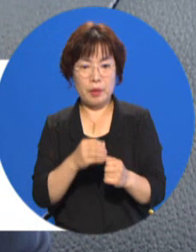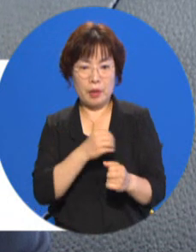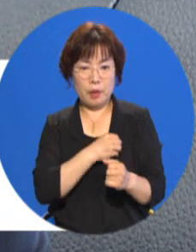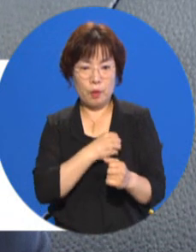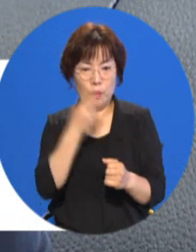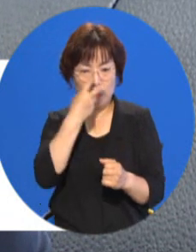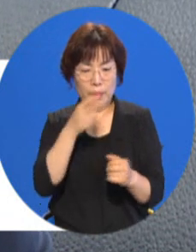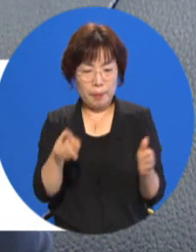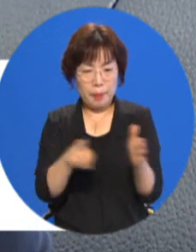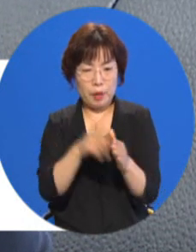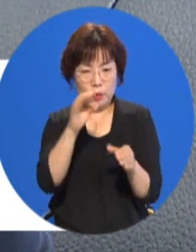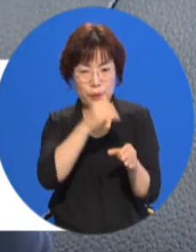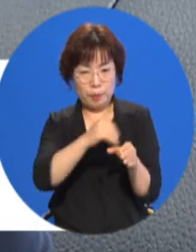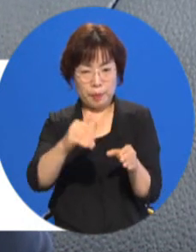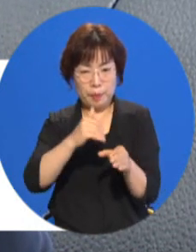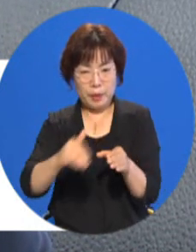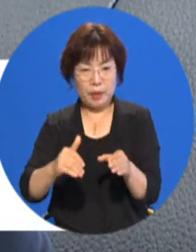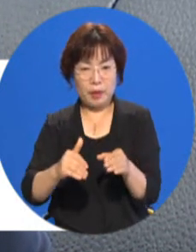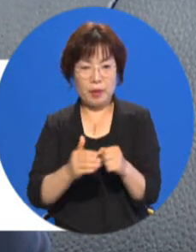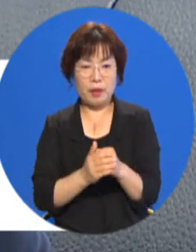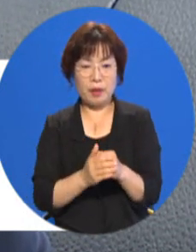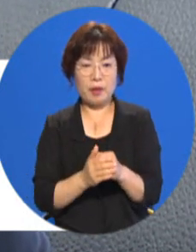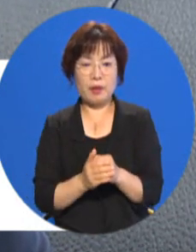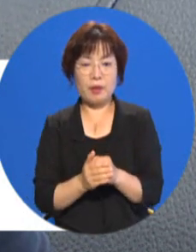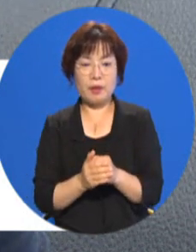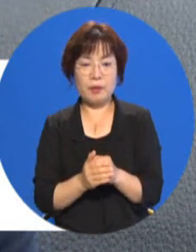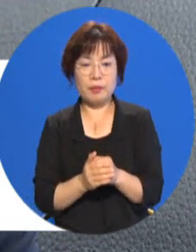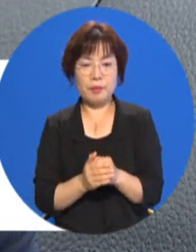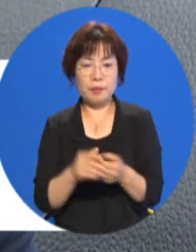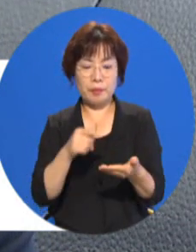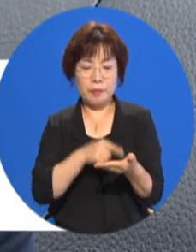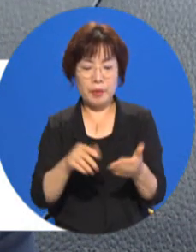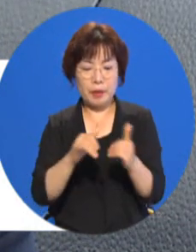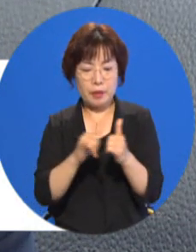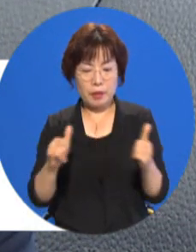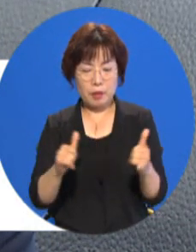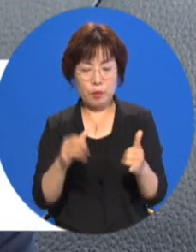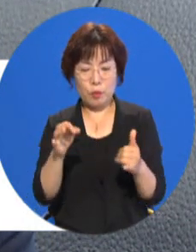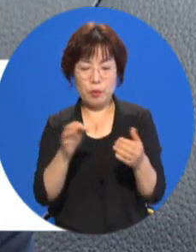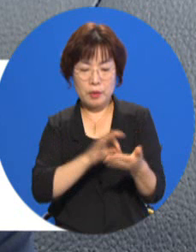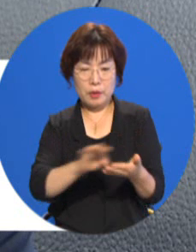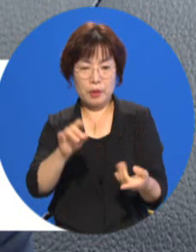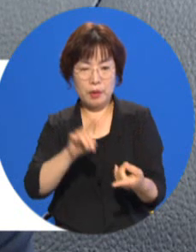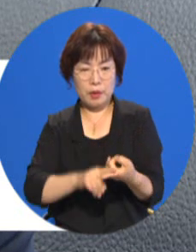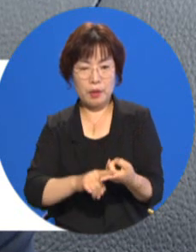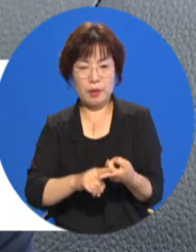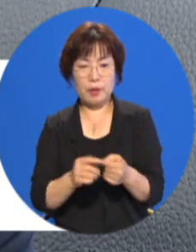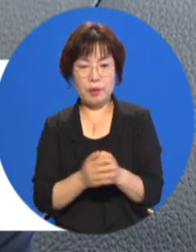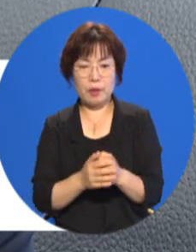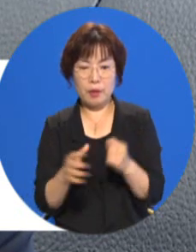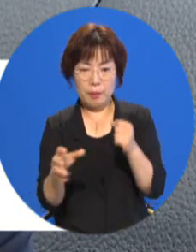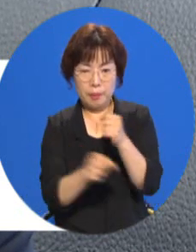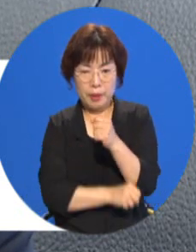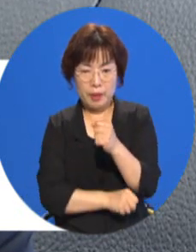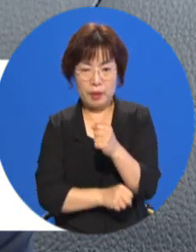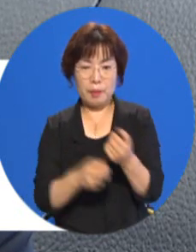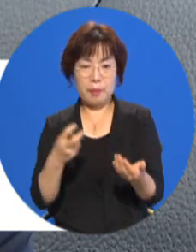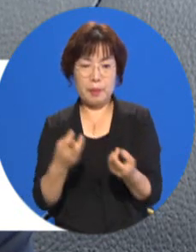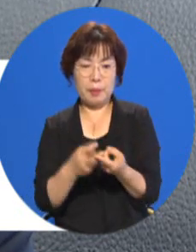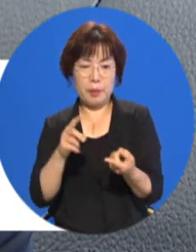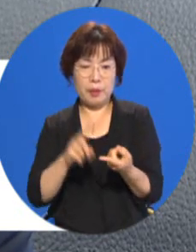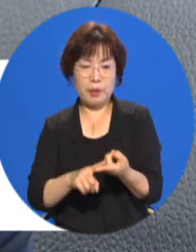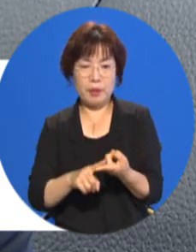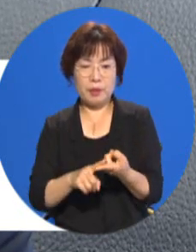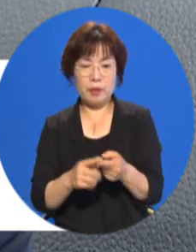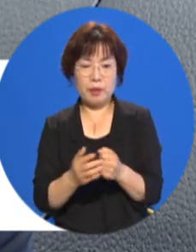관리하는 신탁계좌에 수십억 원에 이르는 돈을 입금을 했습니다. 이 피의자들이 이 돈을 어떻게 사용을 했는지 또 그리고 은닉을 했다면